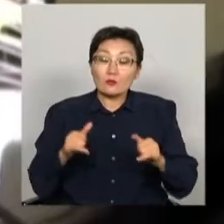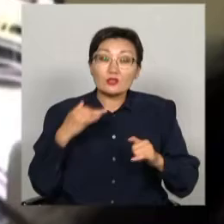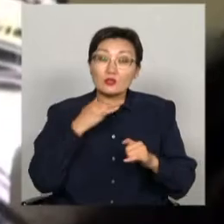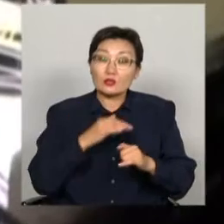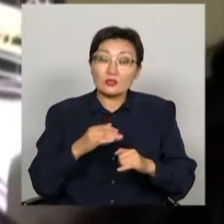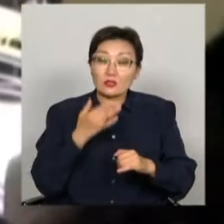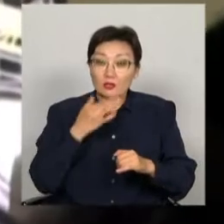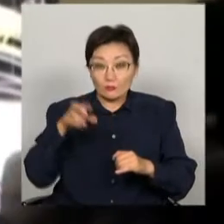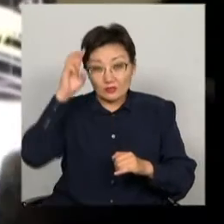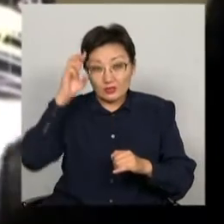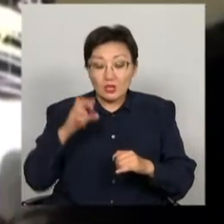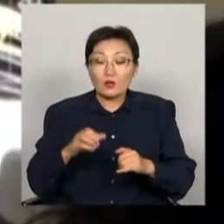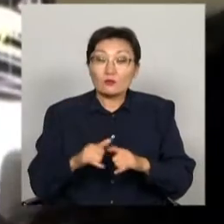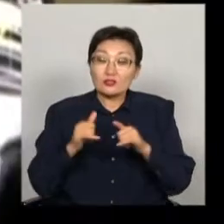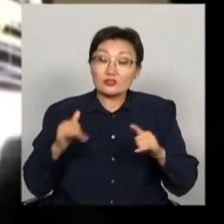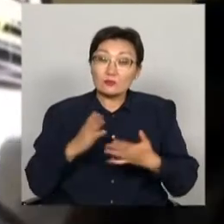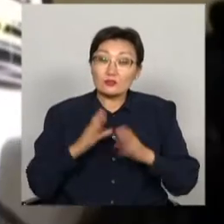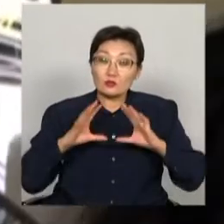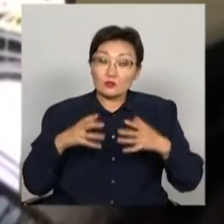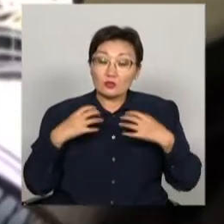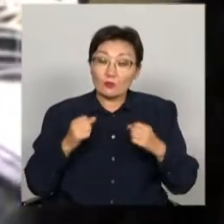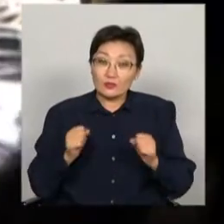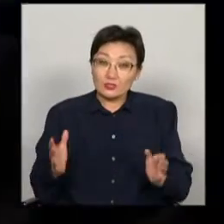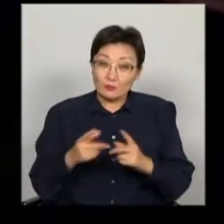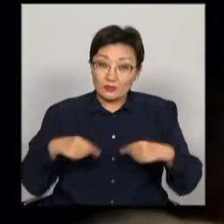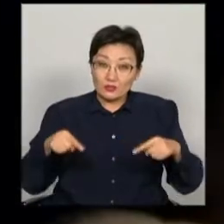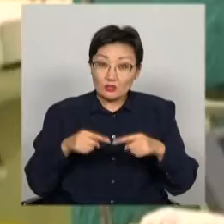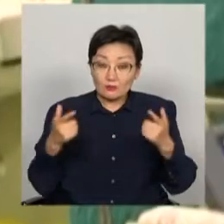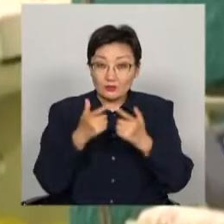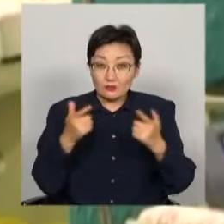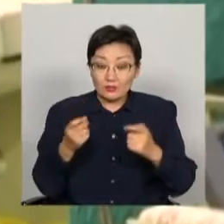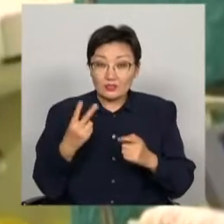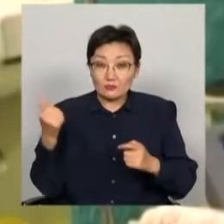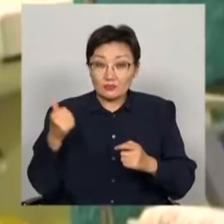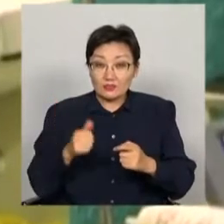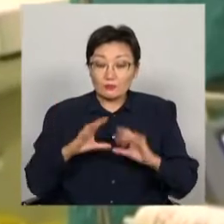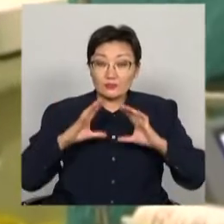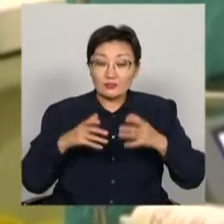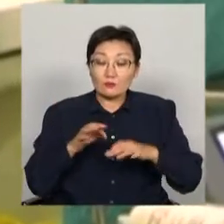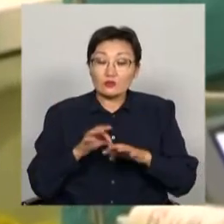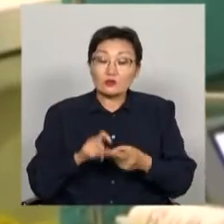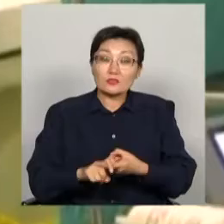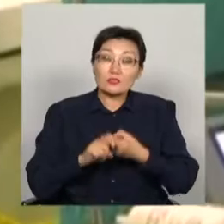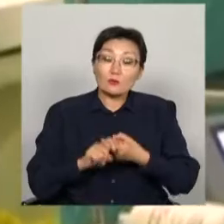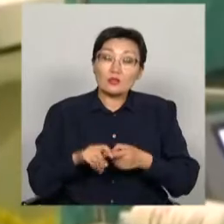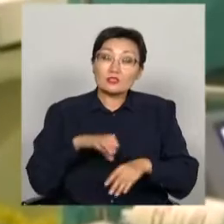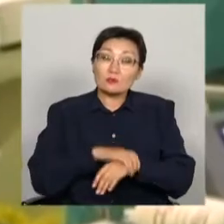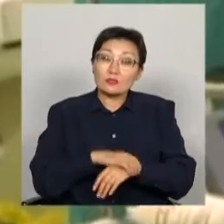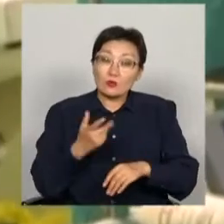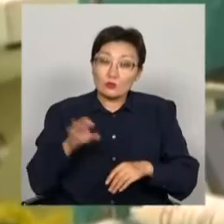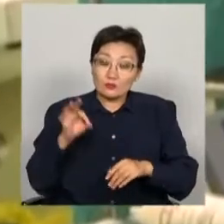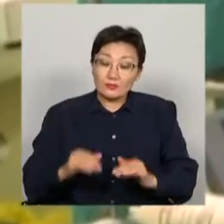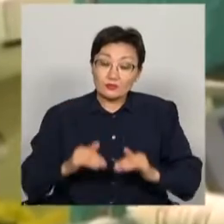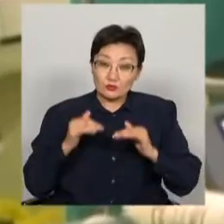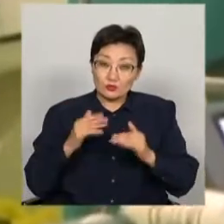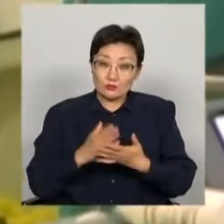шет мемлекеттерде де байқалған. Дүниежүзілік денсаулық сақтау ұйымының мәлімдеуінше, екі аптада әлемде індетті жұқтыру дерегі 30%-ға